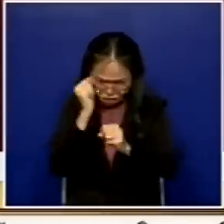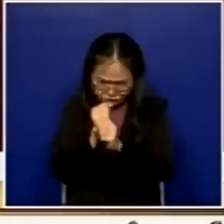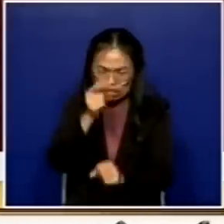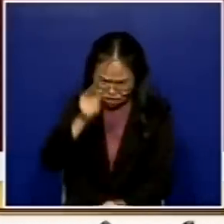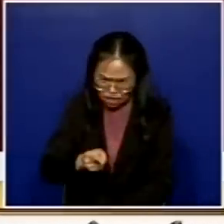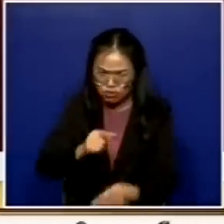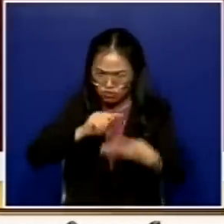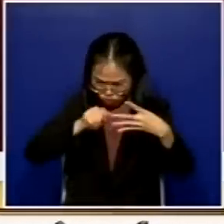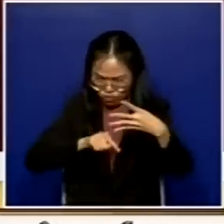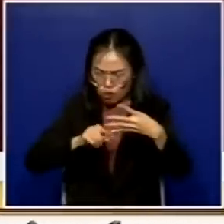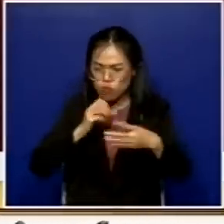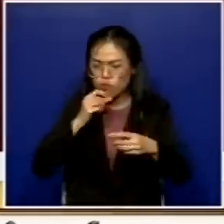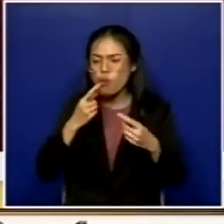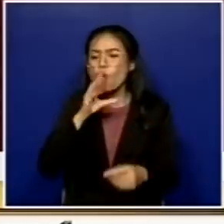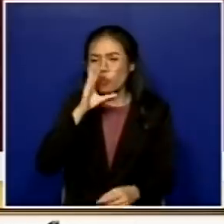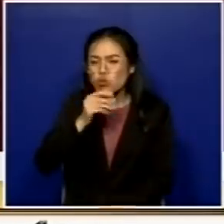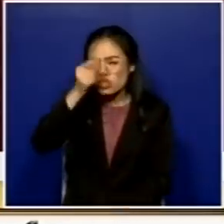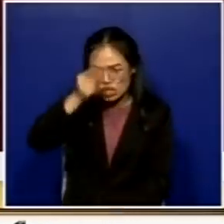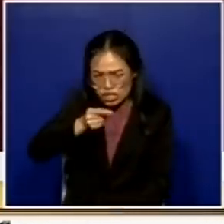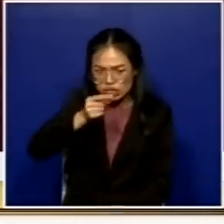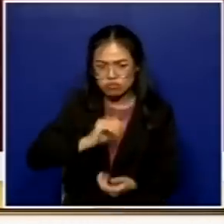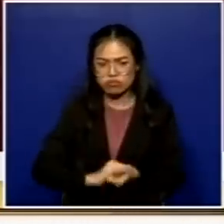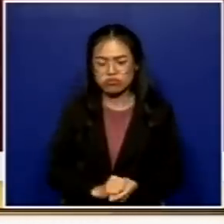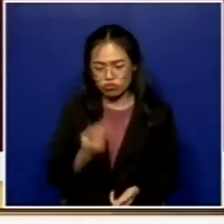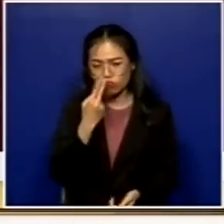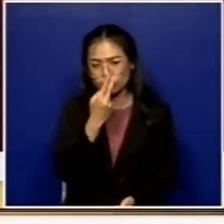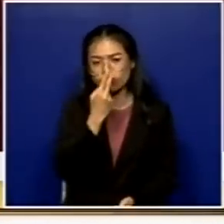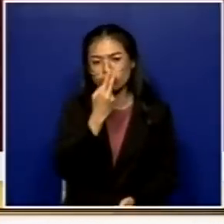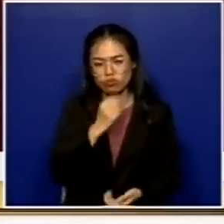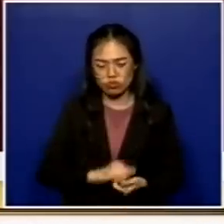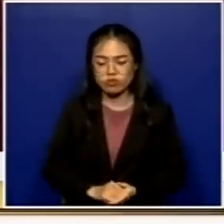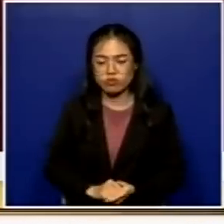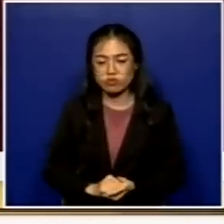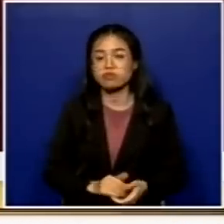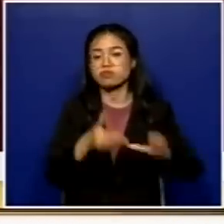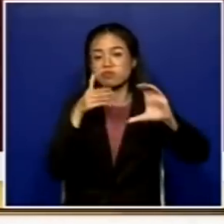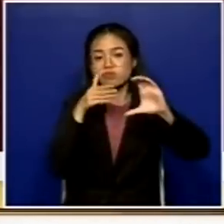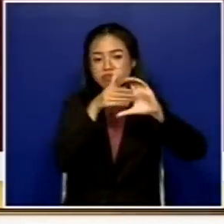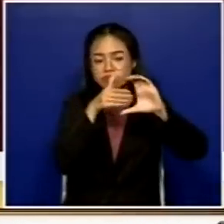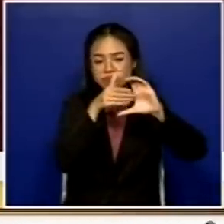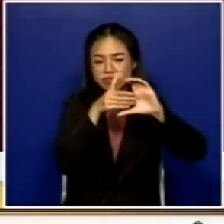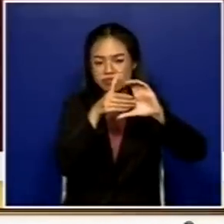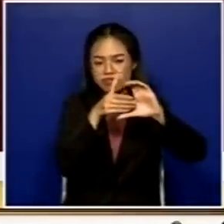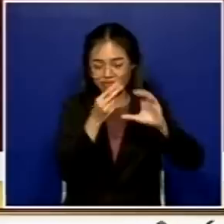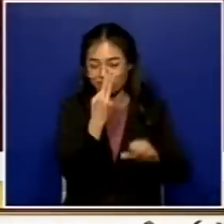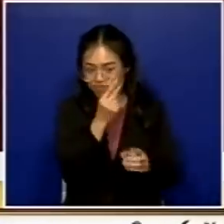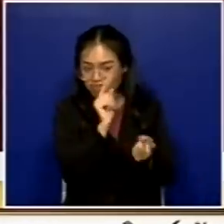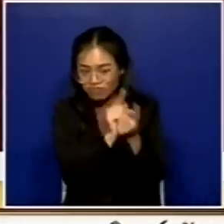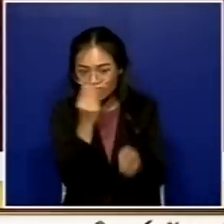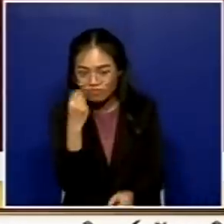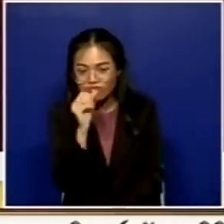ไรนะครับไปดแนต่อไปครับตรงนี้ท่านพอคุนตาดีนะครั